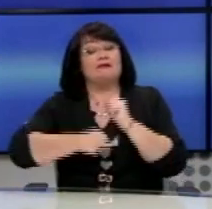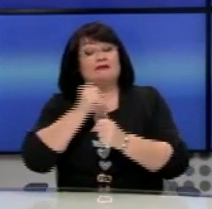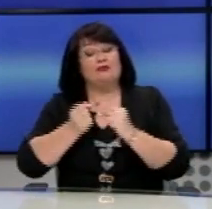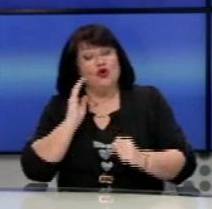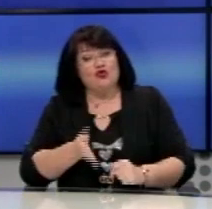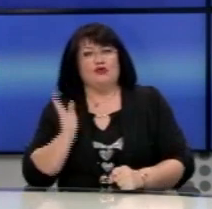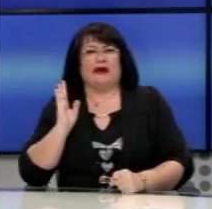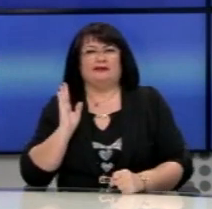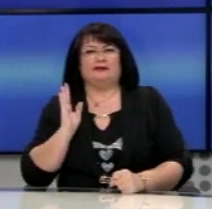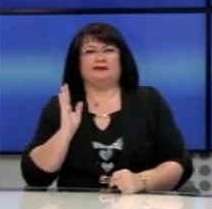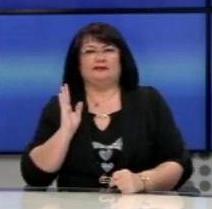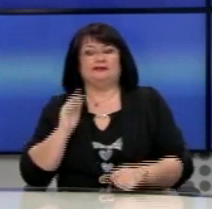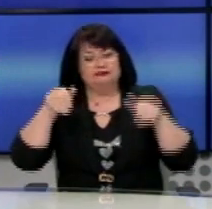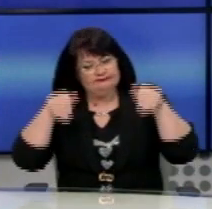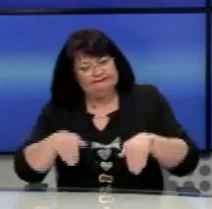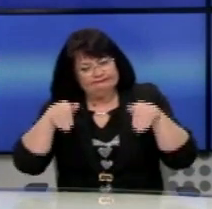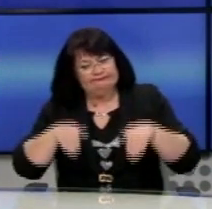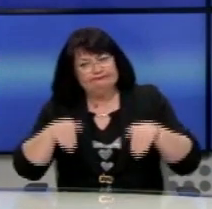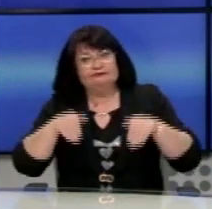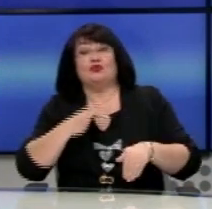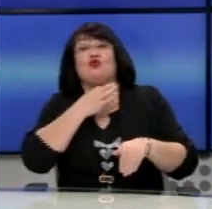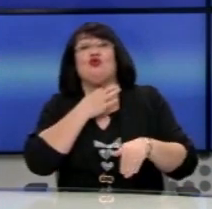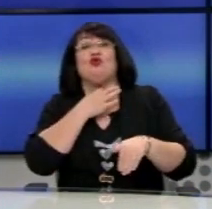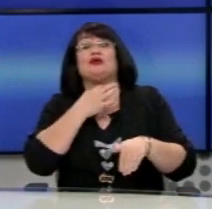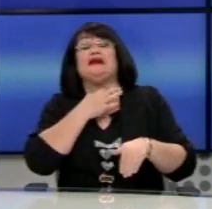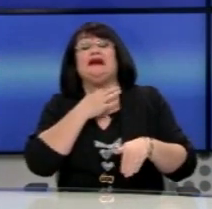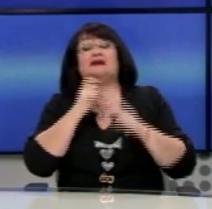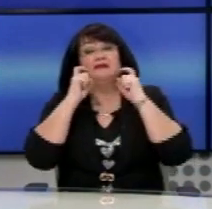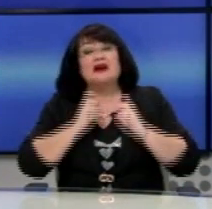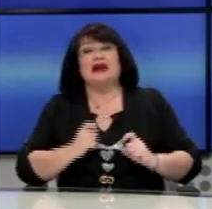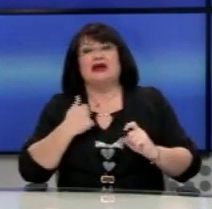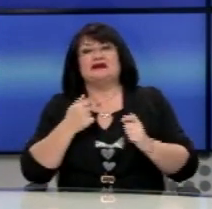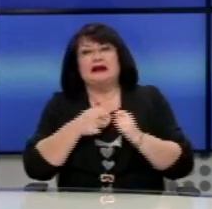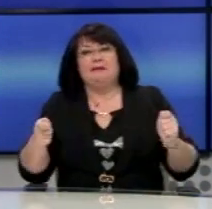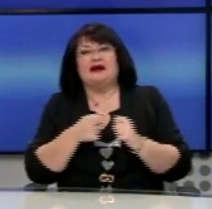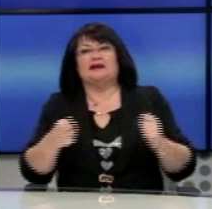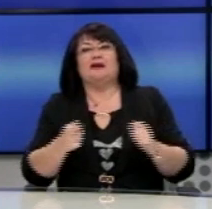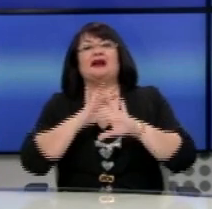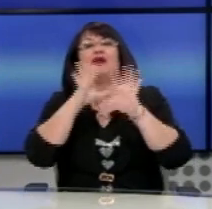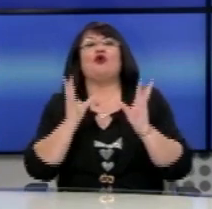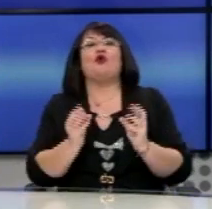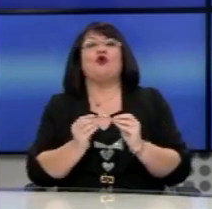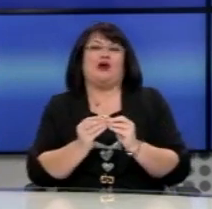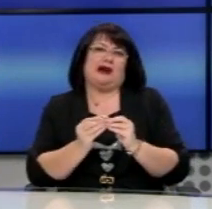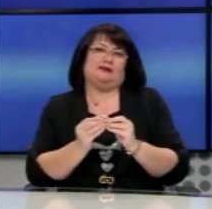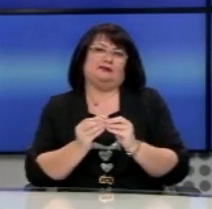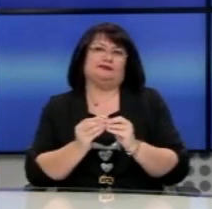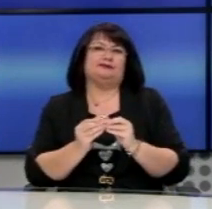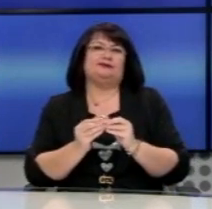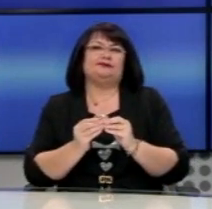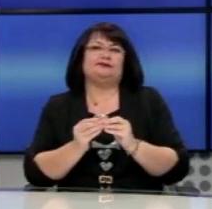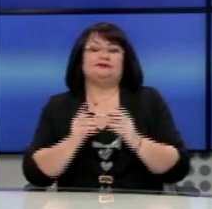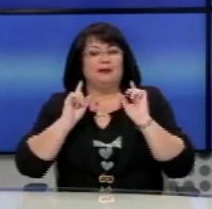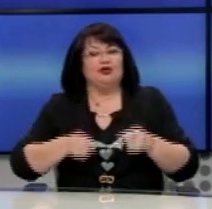αγωνίζονται μπορούν και να τηρούν όλα τα απαραίτητα υγειονομικά μέτρα και όλες τις παροτρύνσεις και